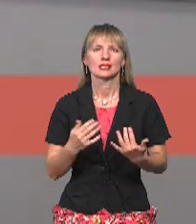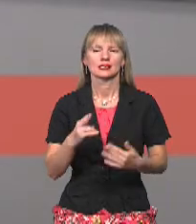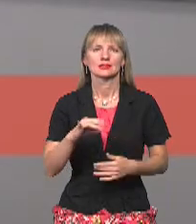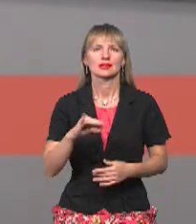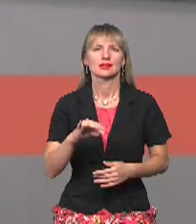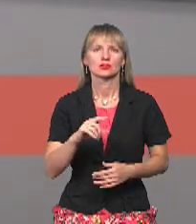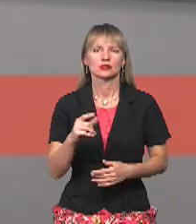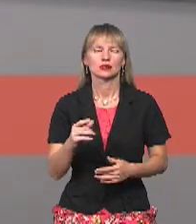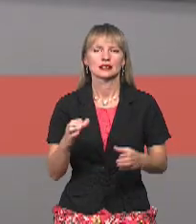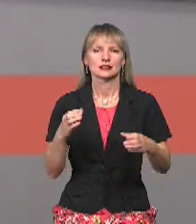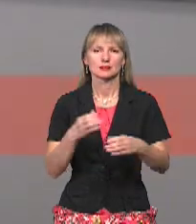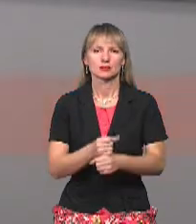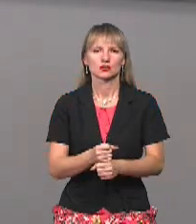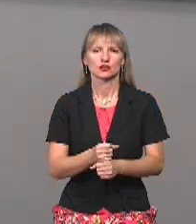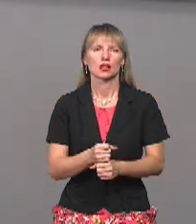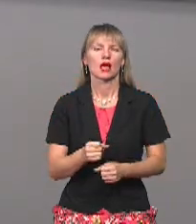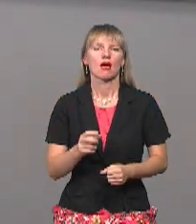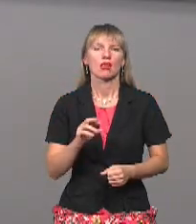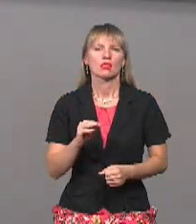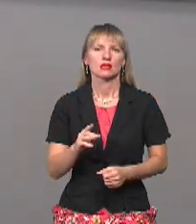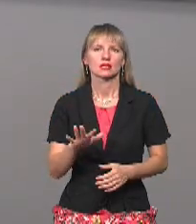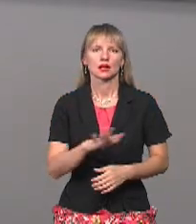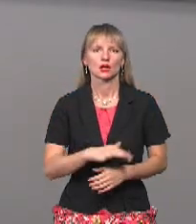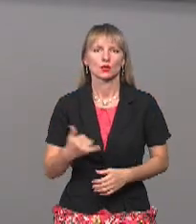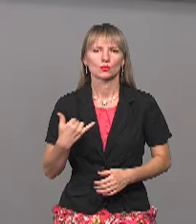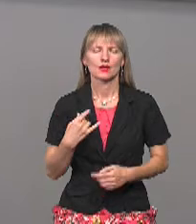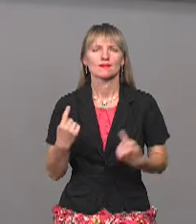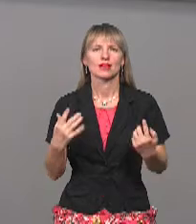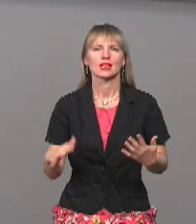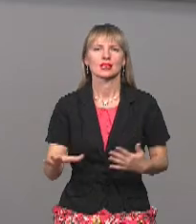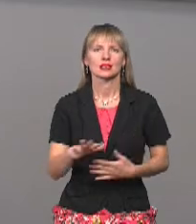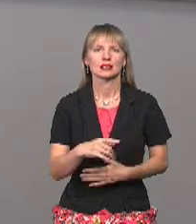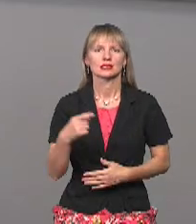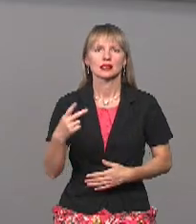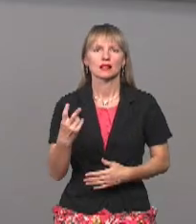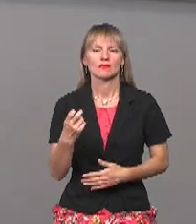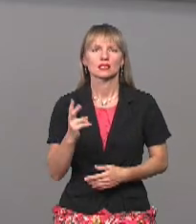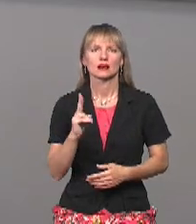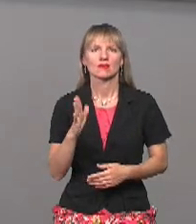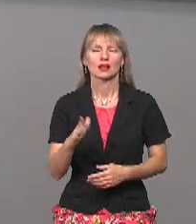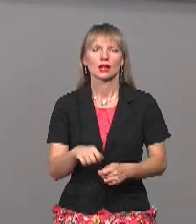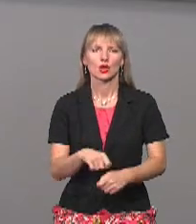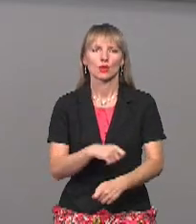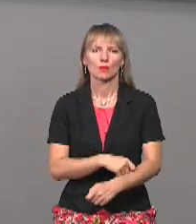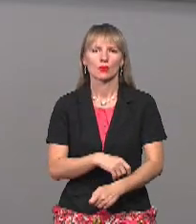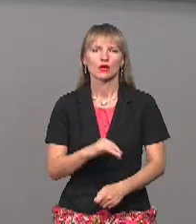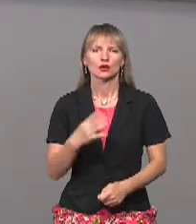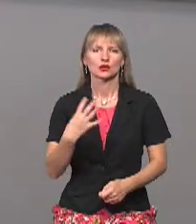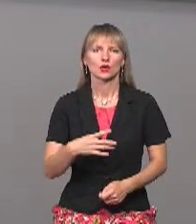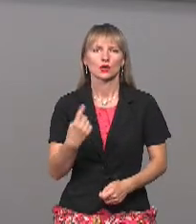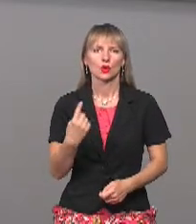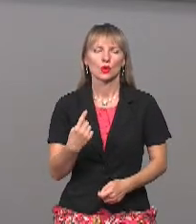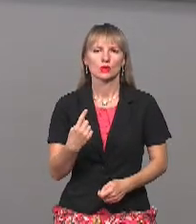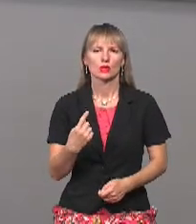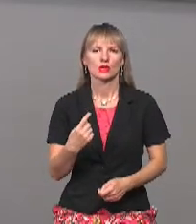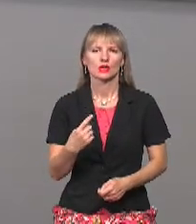значно зменшилася. А так як територія в нас досить велика, 1200 квадратних кілометрів і 41 населений